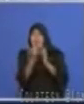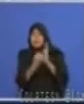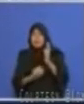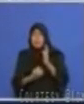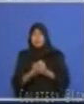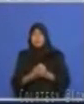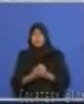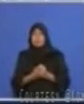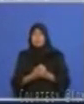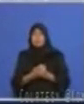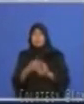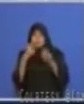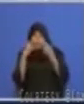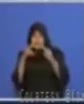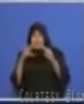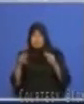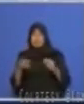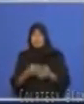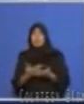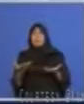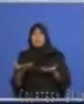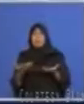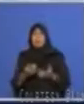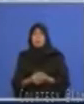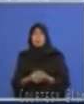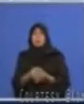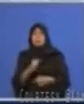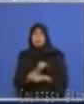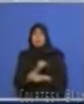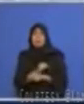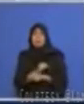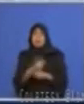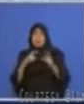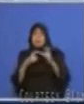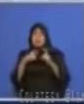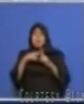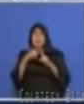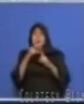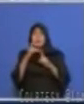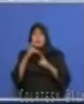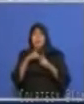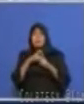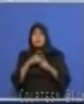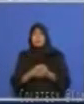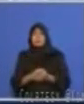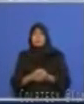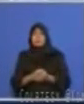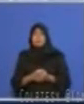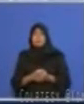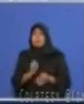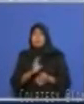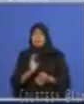Bagaimana Gubernur melihat apa yang telah dikerjakan skpdnya sehingga tidak ada